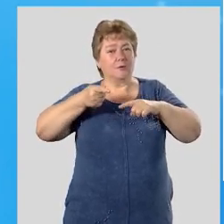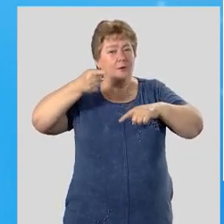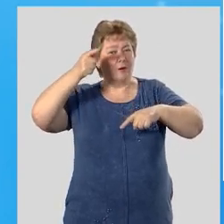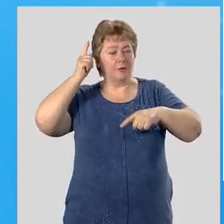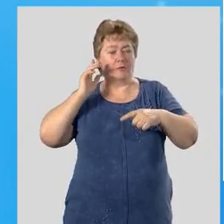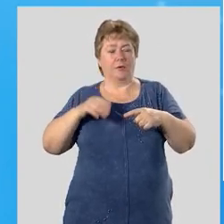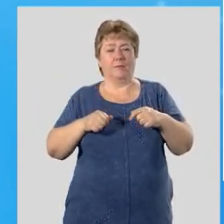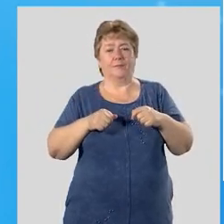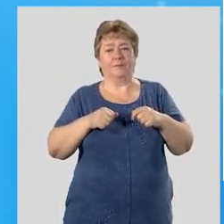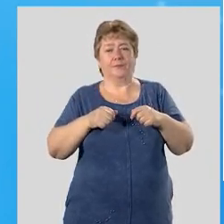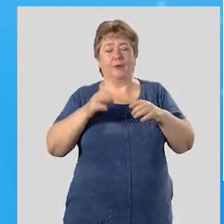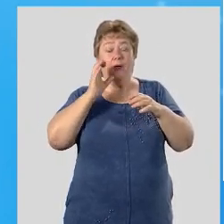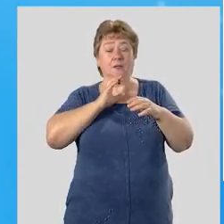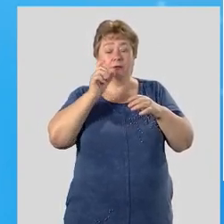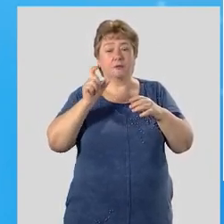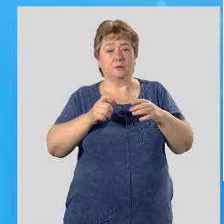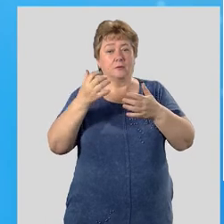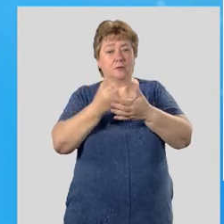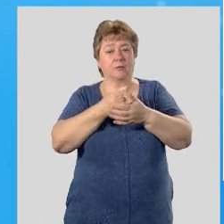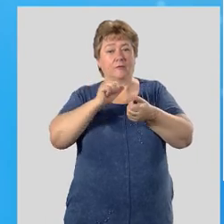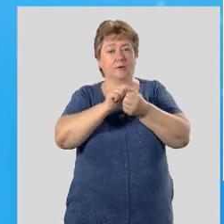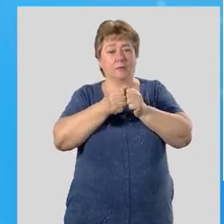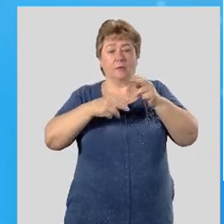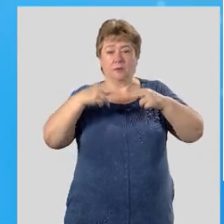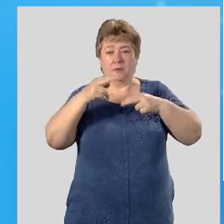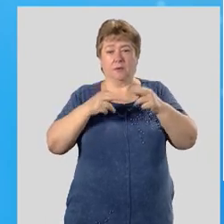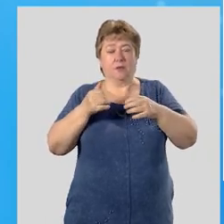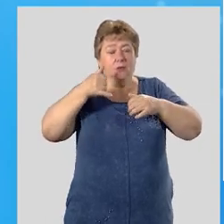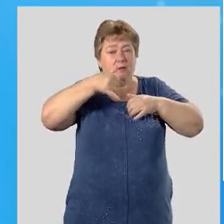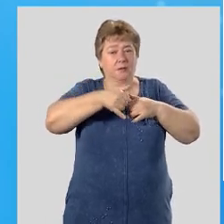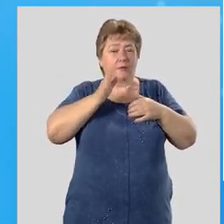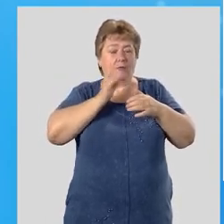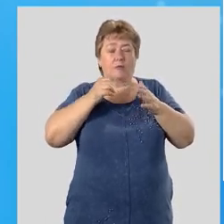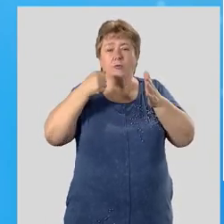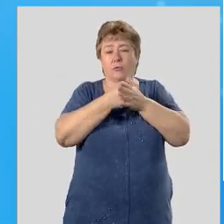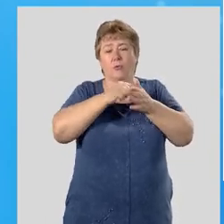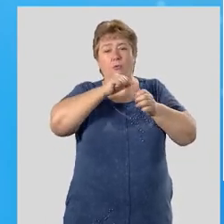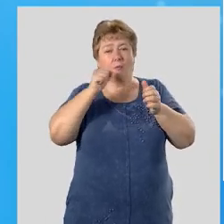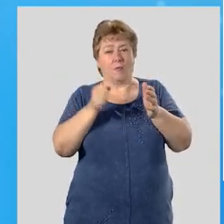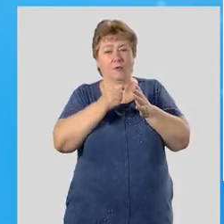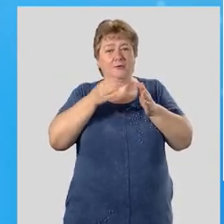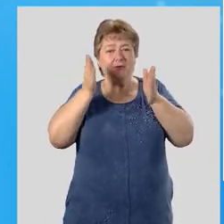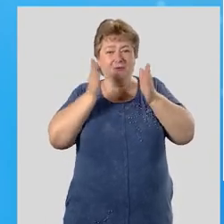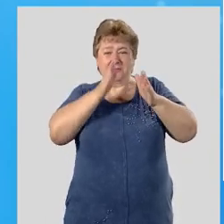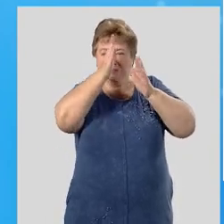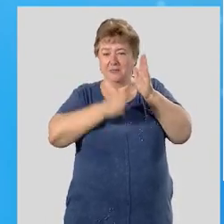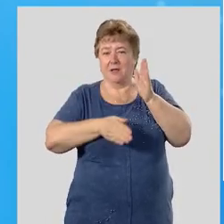далеком прошлом. Северные народы добывали камень для строительства, заливая воду перед заморозками в расщелины скал.